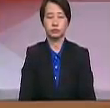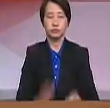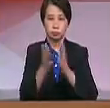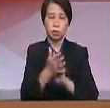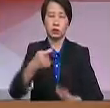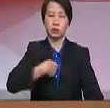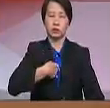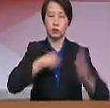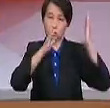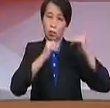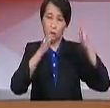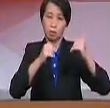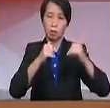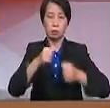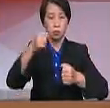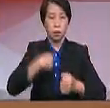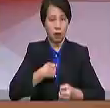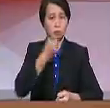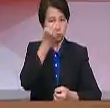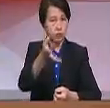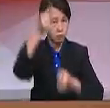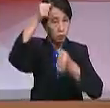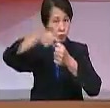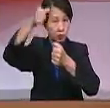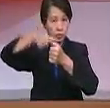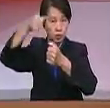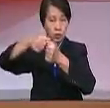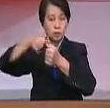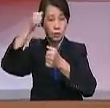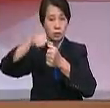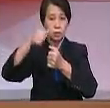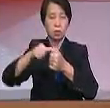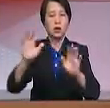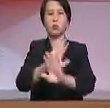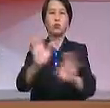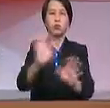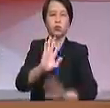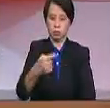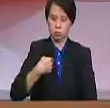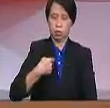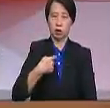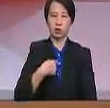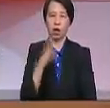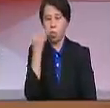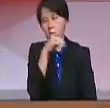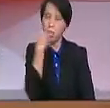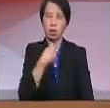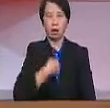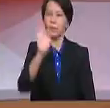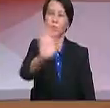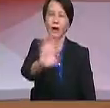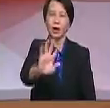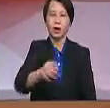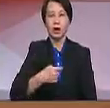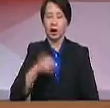haraplah bahawa peringatan saya ini adalah, bukan saya nak membebel. Orang kata setiap